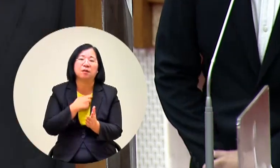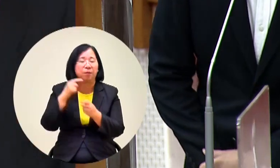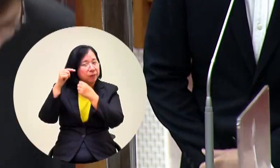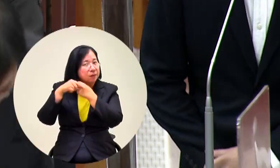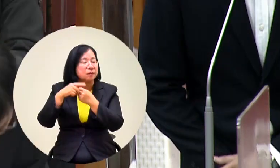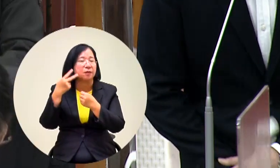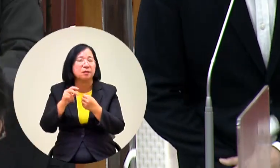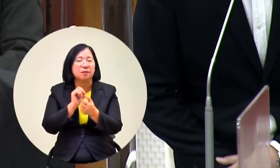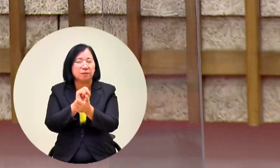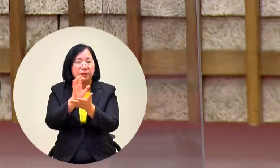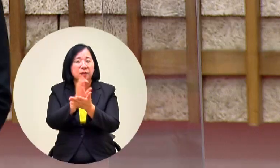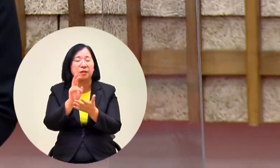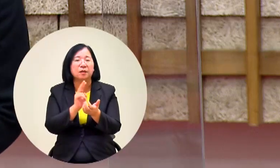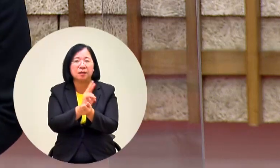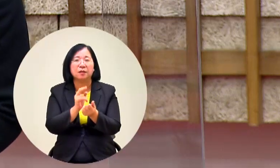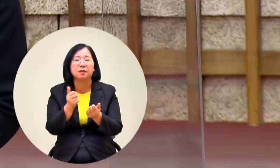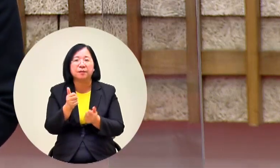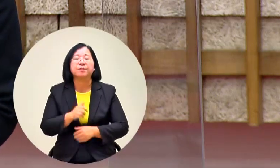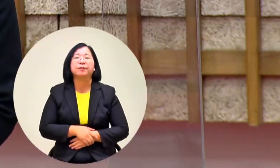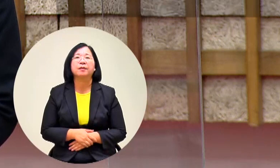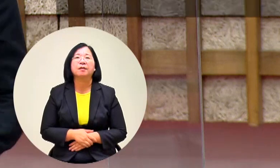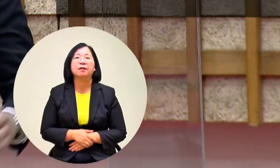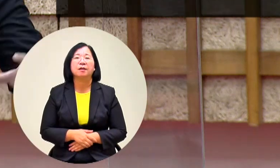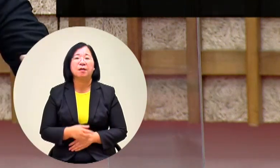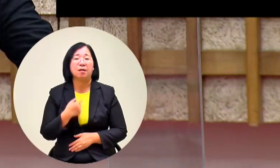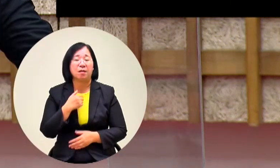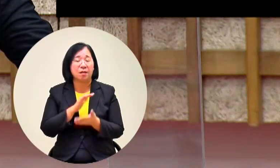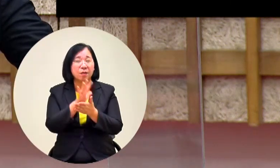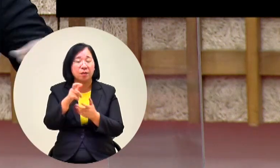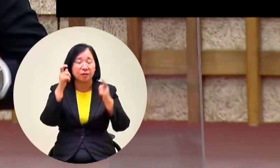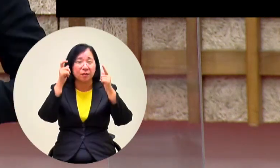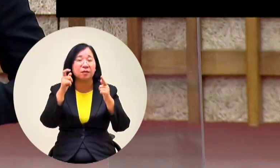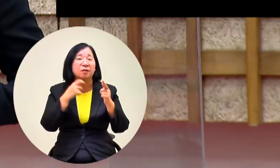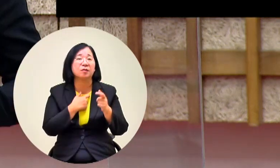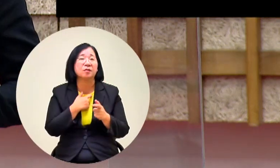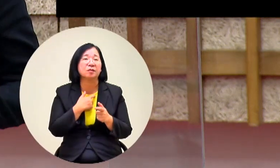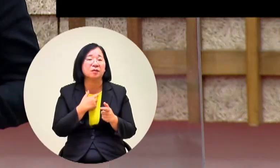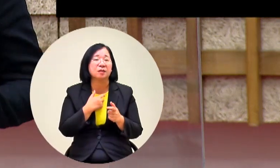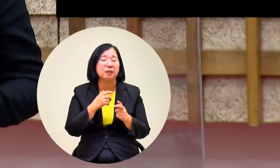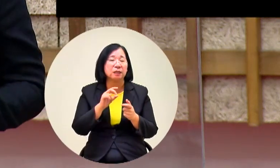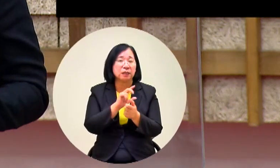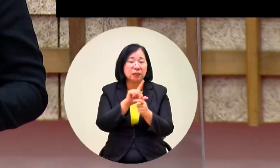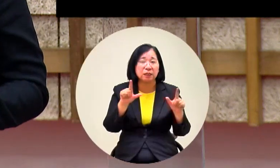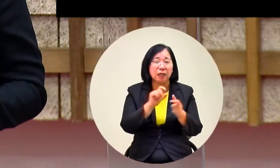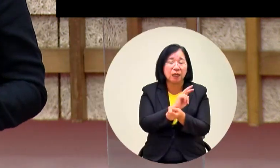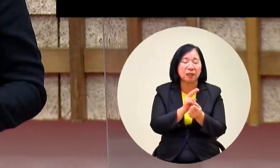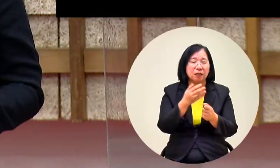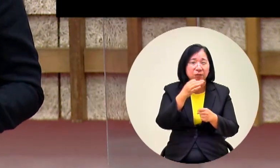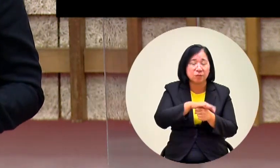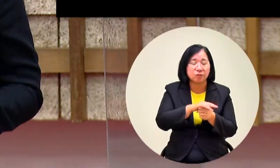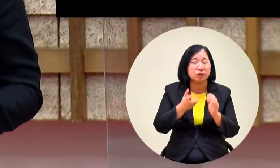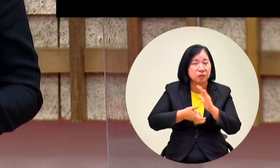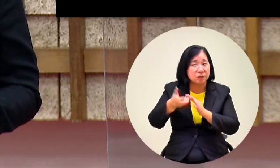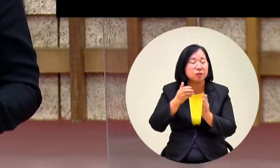长。我们呢，其实未来高雄很好的契机是大林埔迁村之后，可能未来就是这个材料循环园区，甚至都可以思考说，未来把